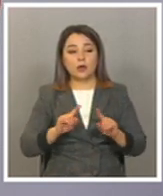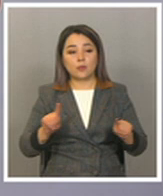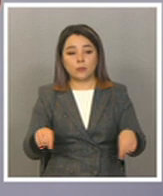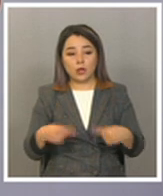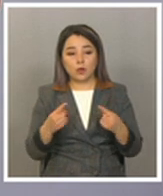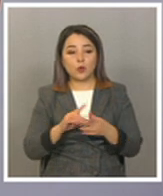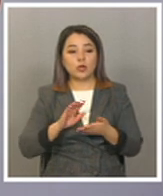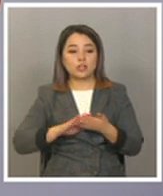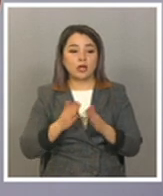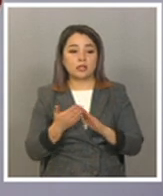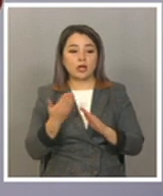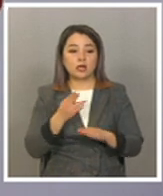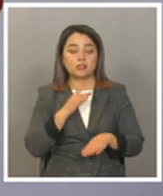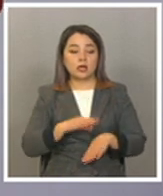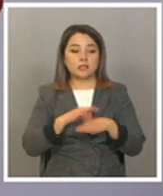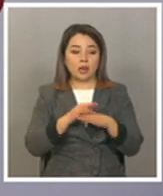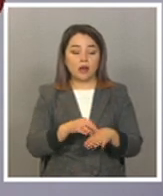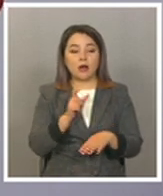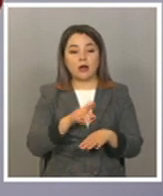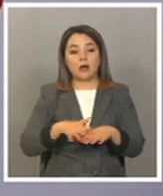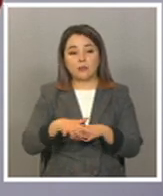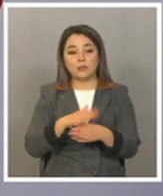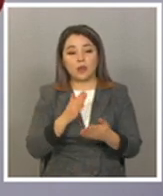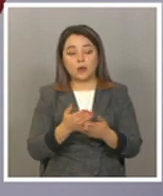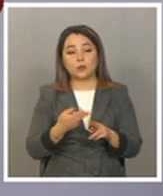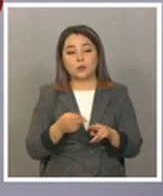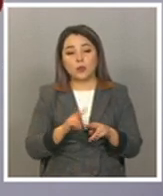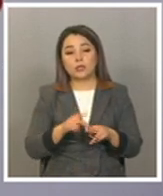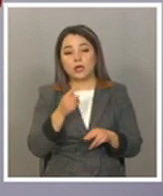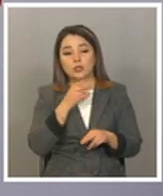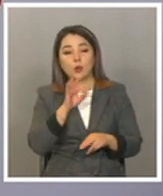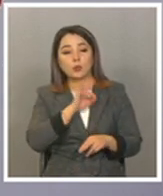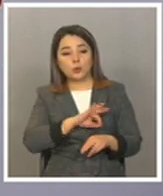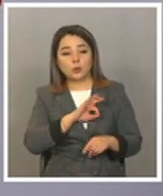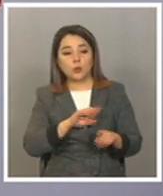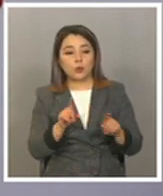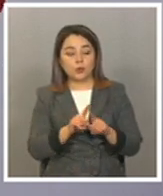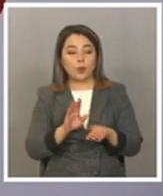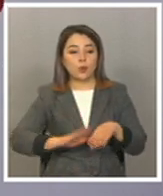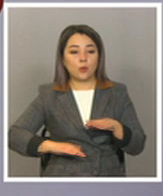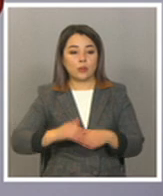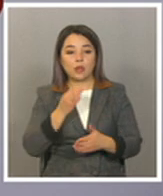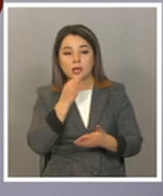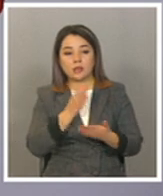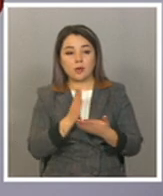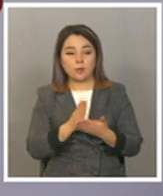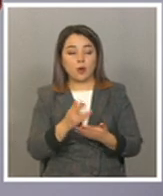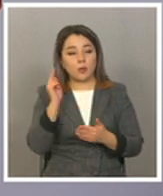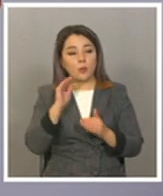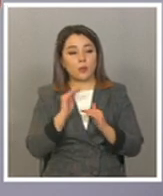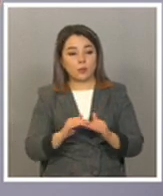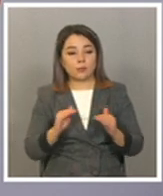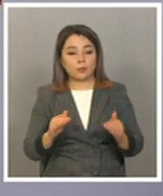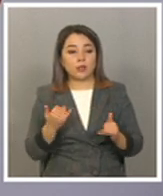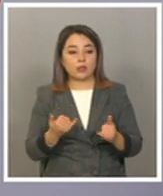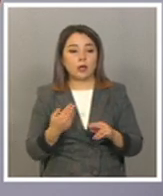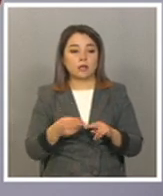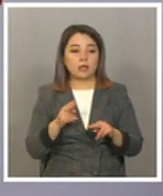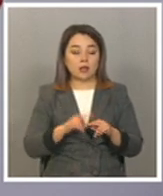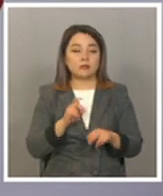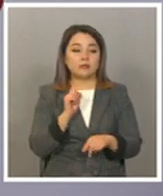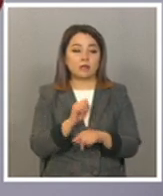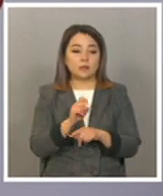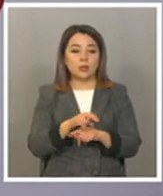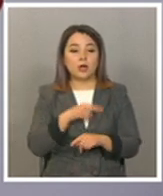жасау халықтың, яғни сол тілді тұтынушылардың қолында. Оқушылар, олай болса,